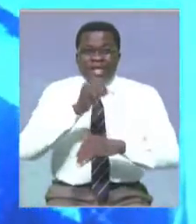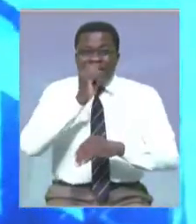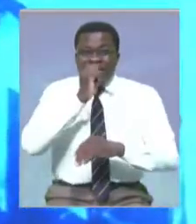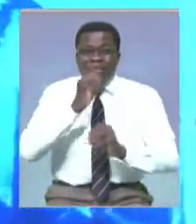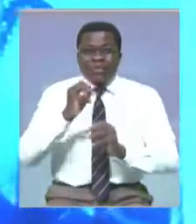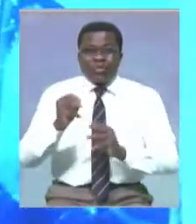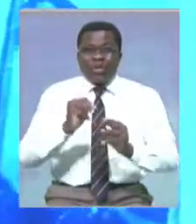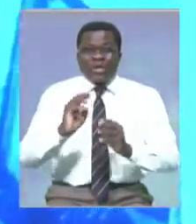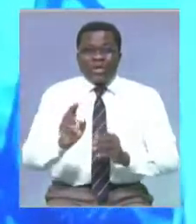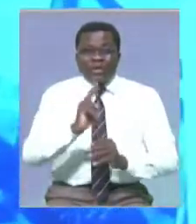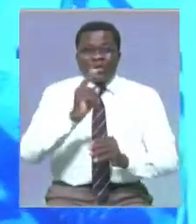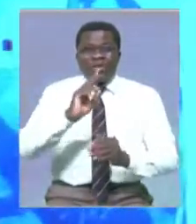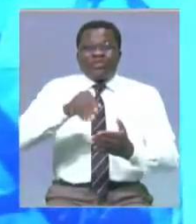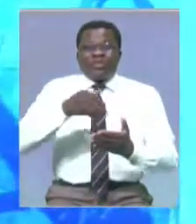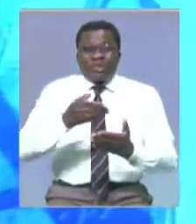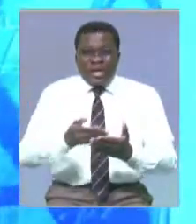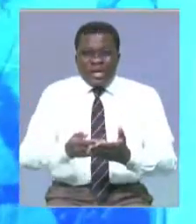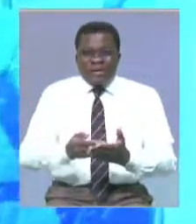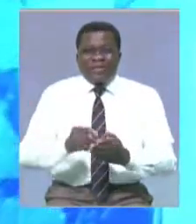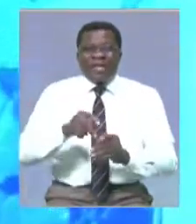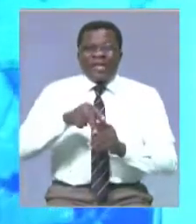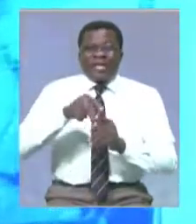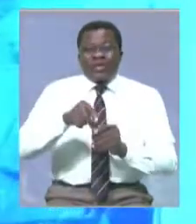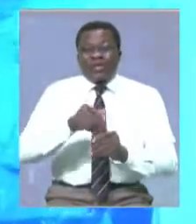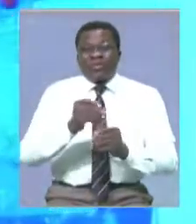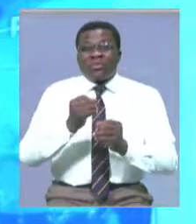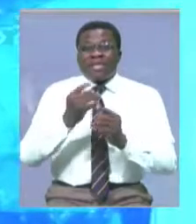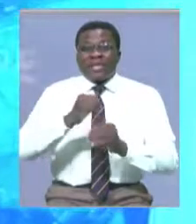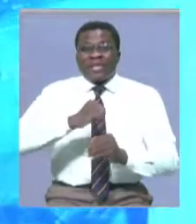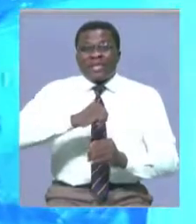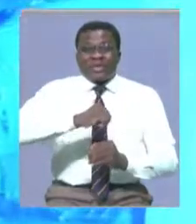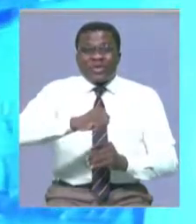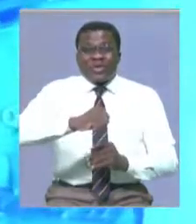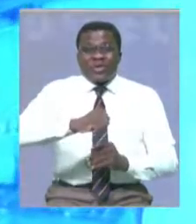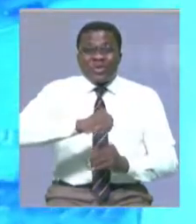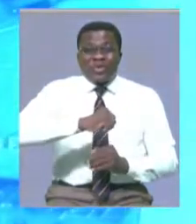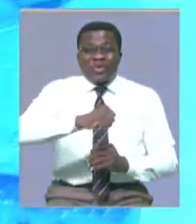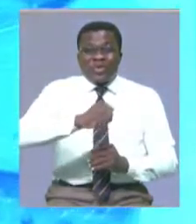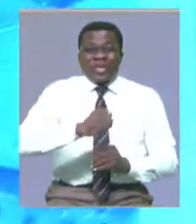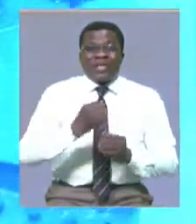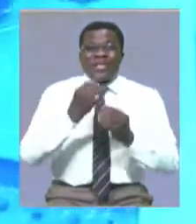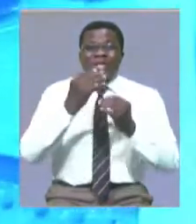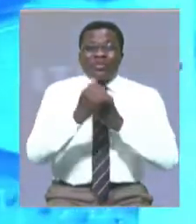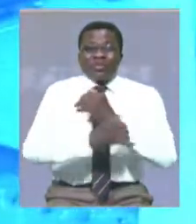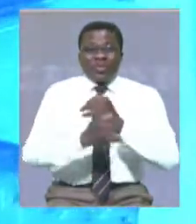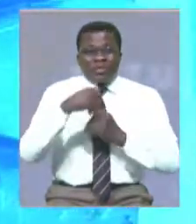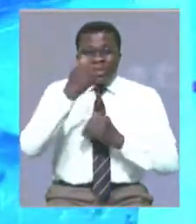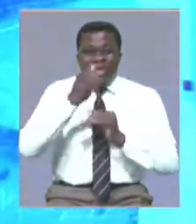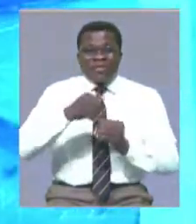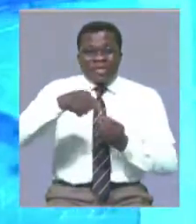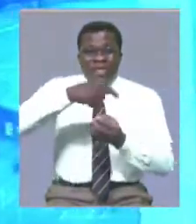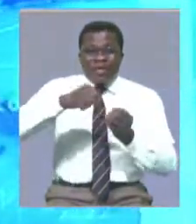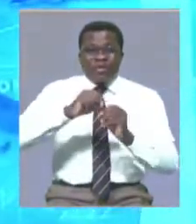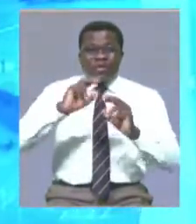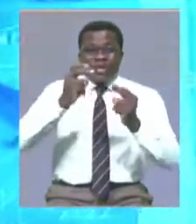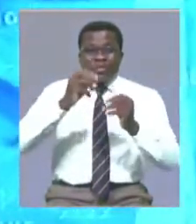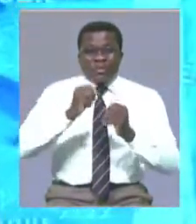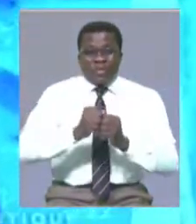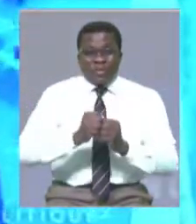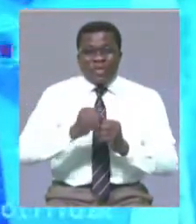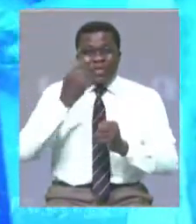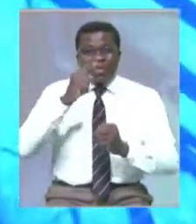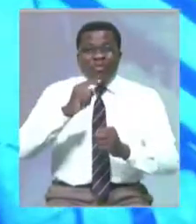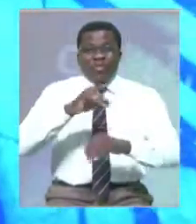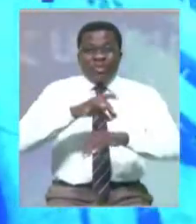moyen utilisé pour y arriver, une caravane itinérante dans plusieurs pays ouest-africains autour de la thématique droit à la